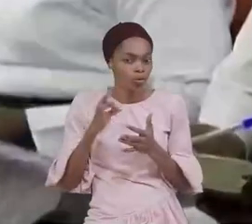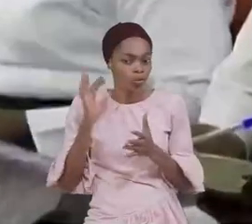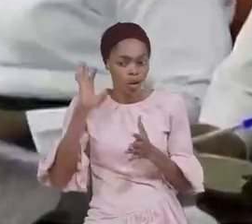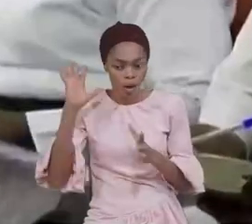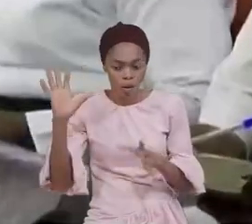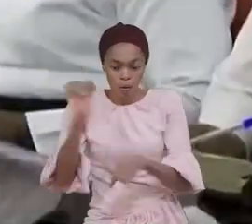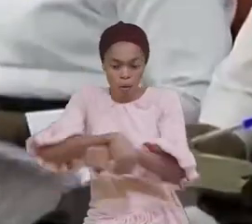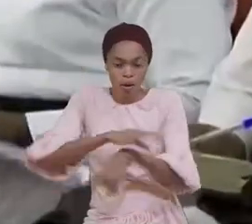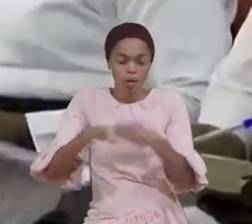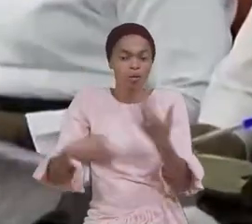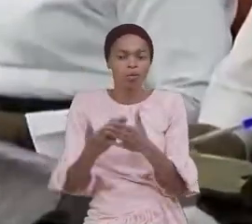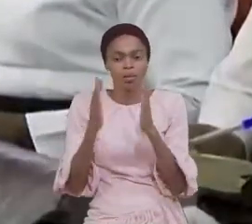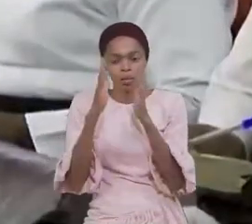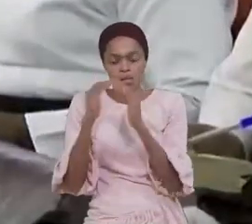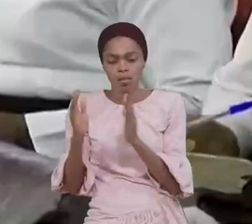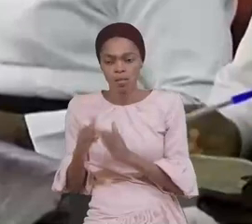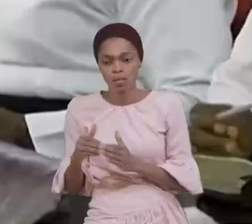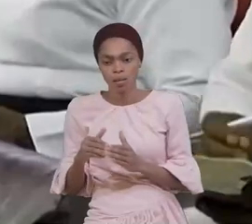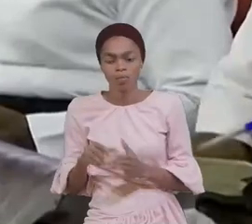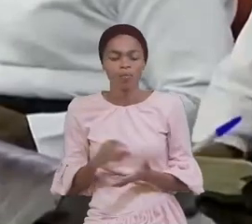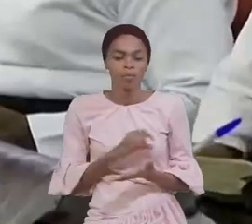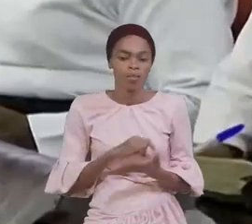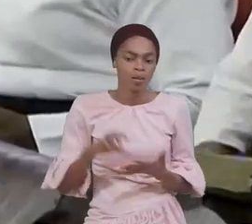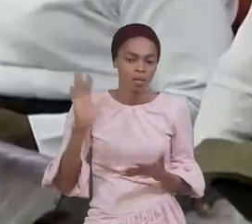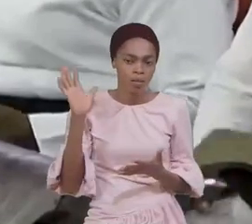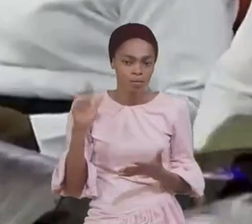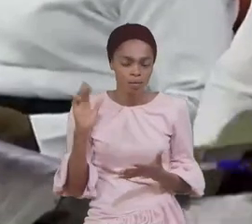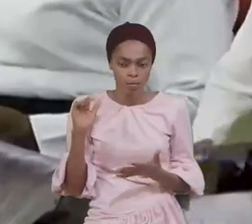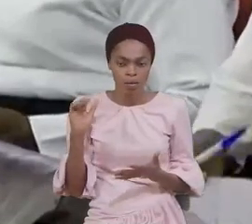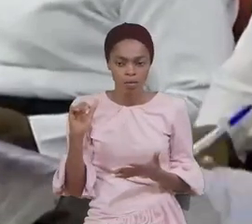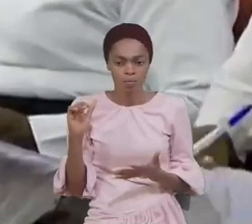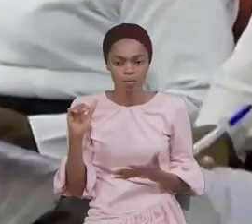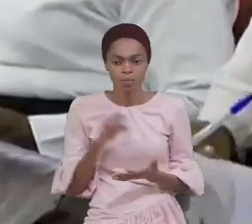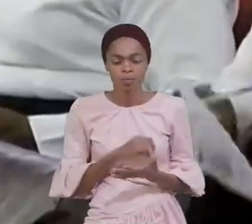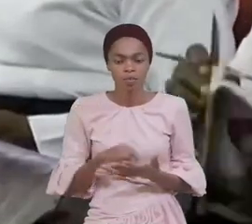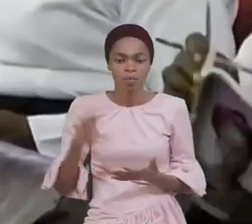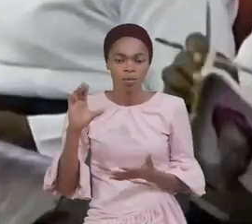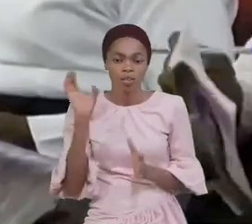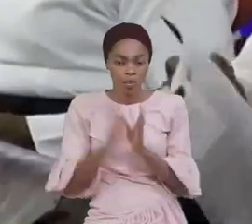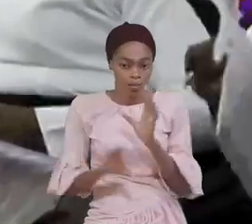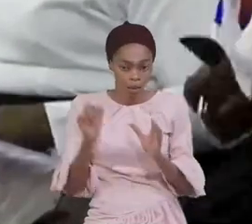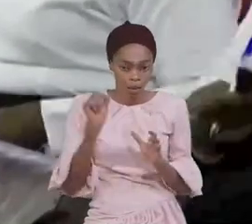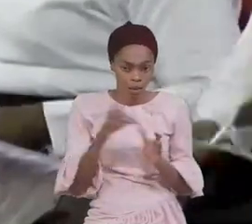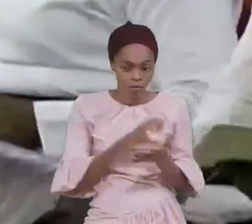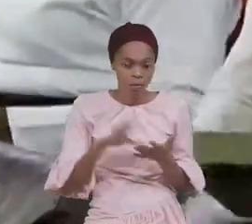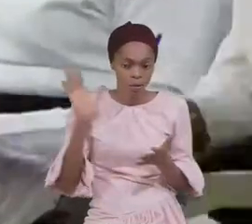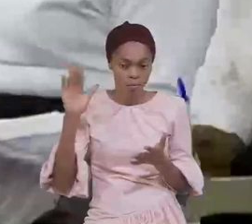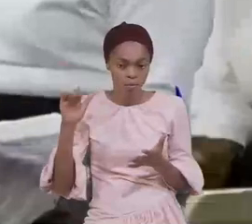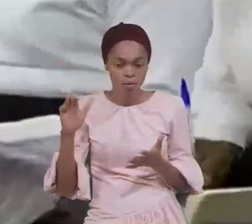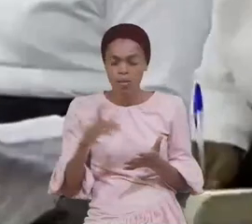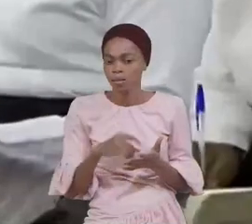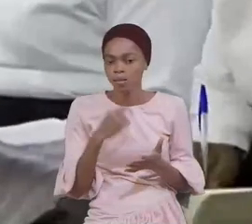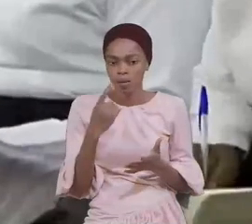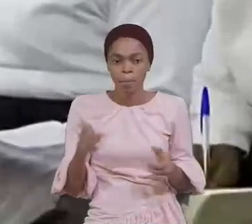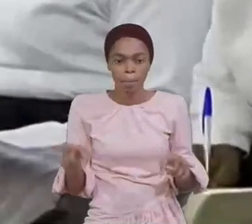pris toutes ses villes et ses rois. Le verset 15 nous dit ici, Josué 11, 15.